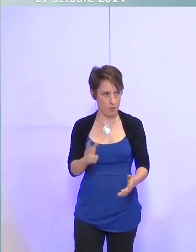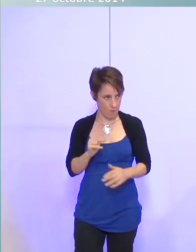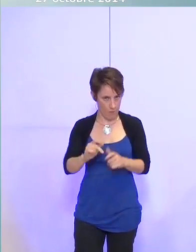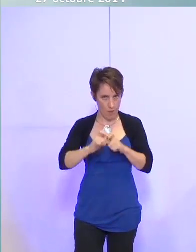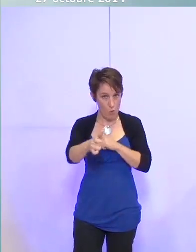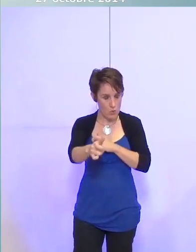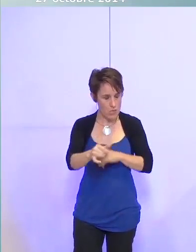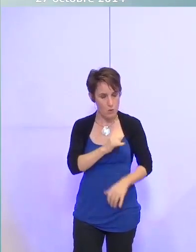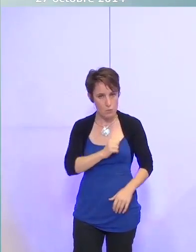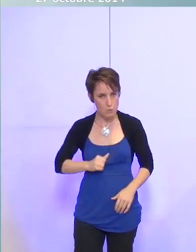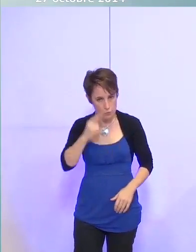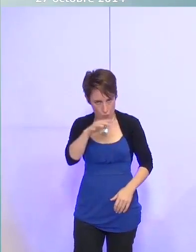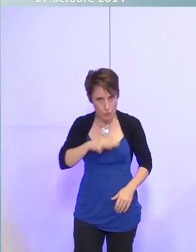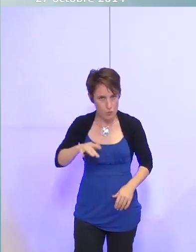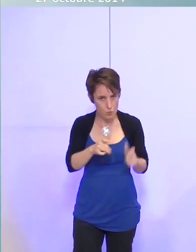pour l'ensemble des collectivités.